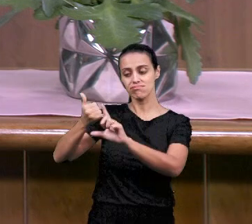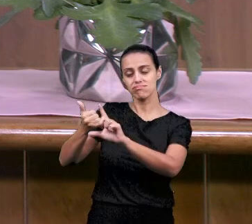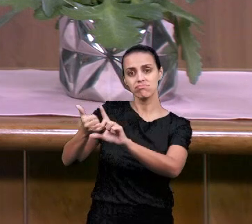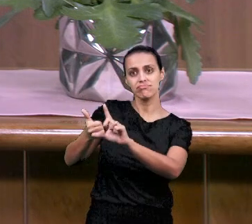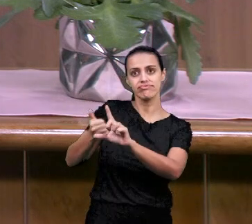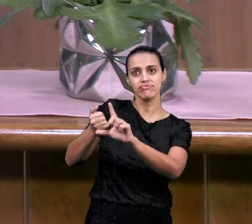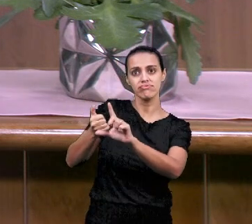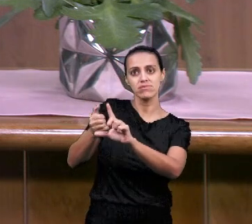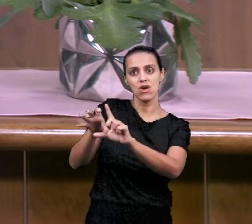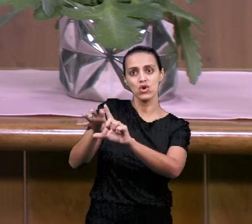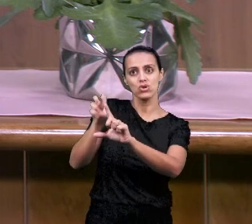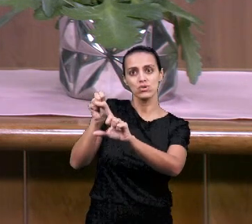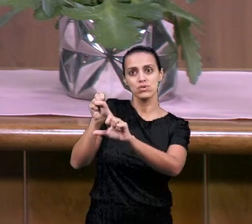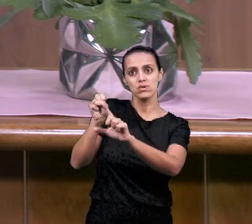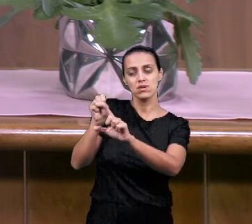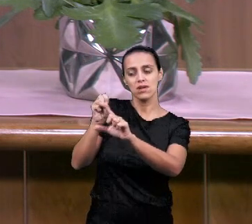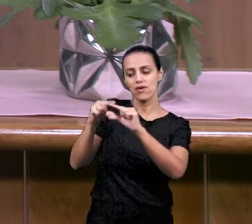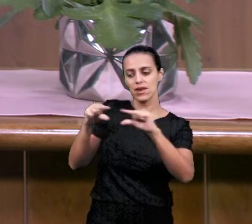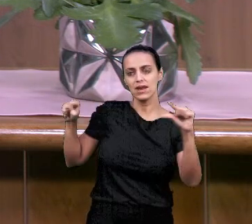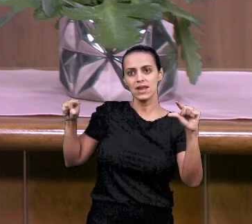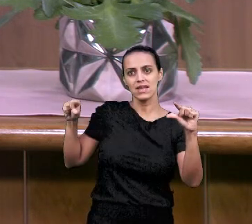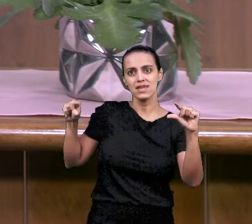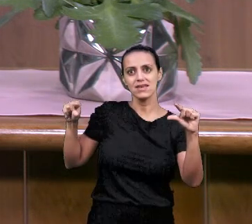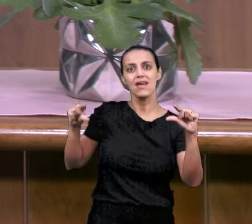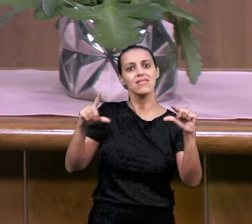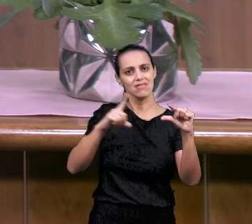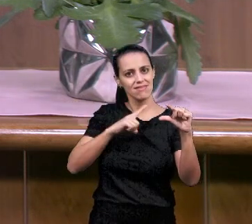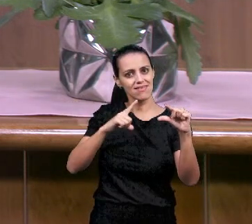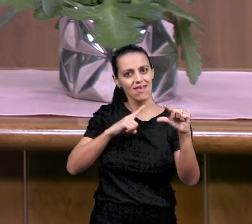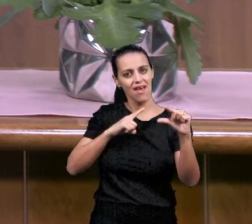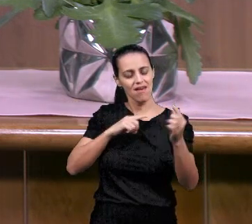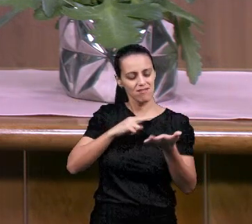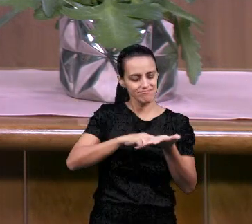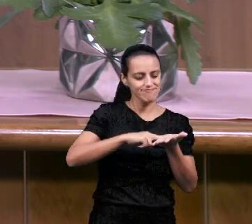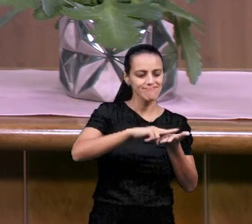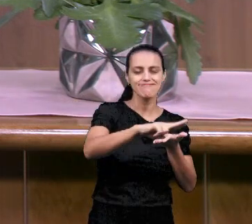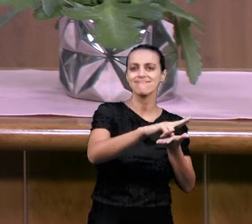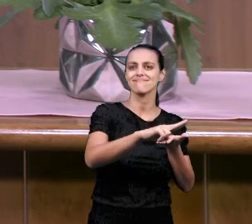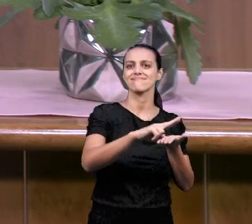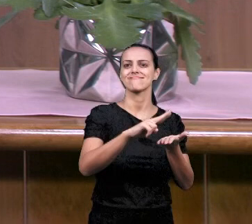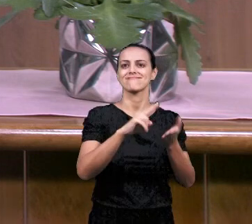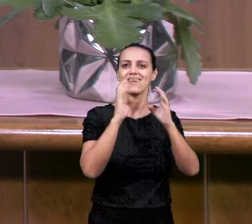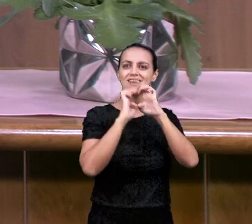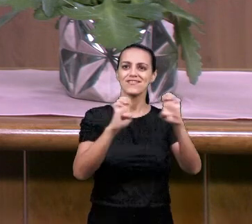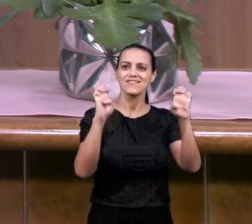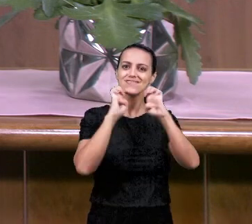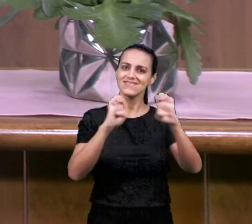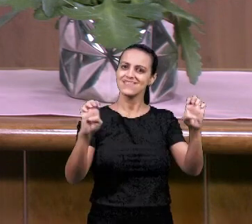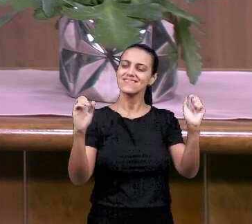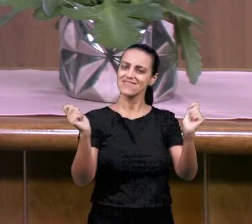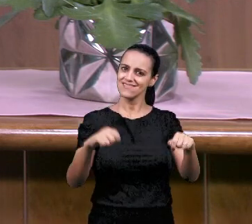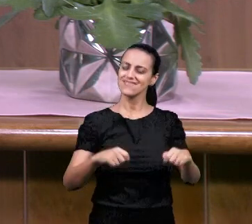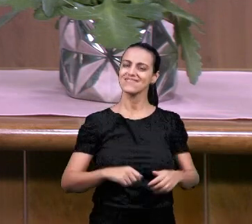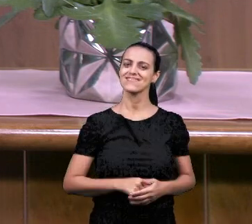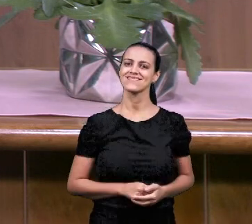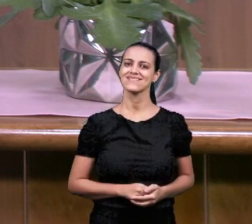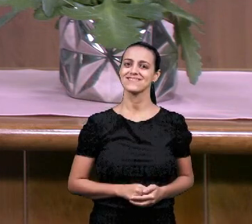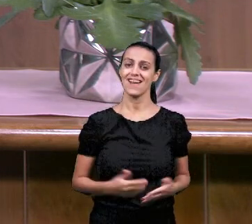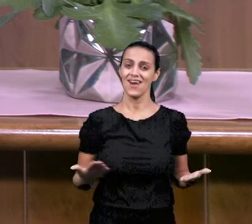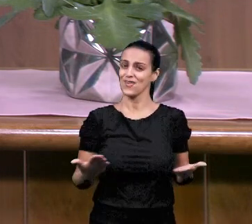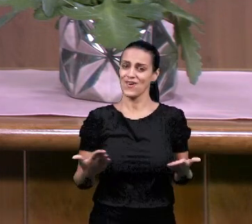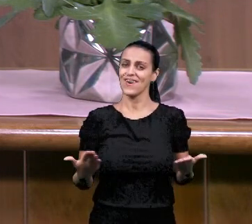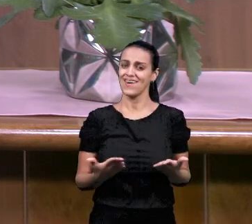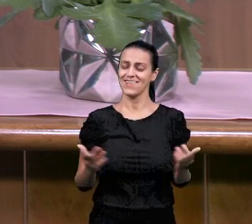scannez ce QR code, vous ouvrez le lien et vous avez dans votre main, dans votre smartphone, une ressource d'évangélisation. Vous pouvez